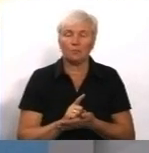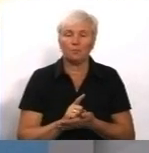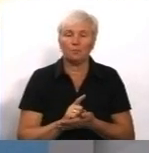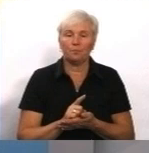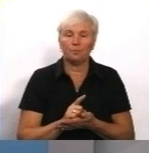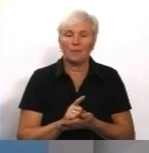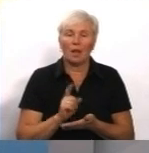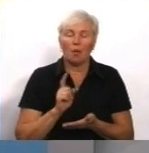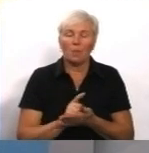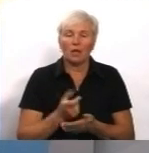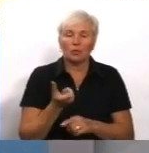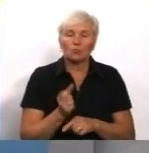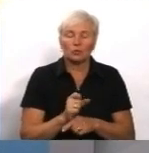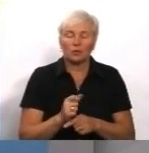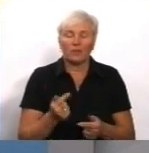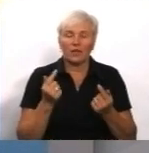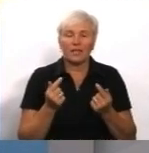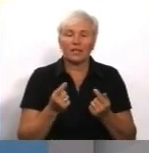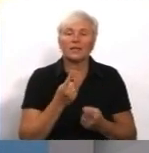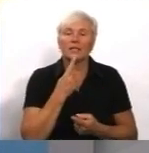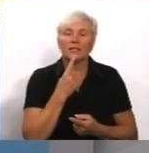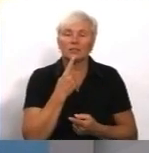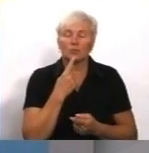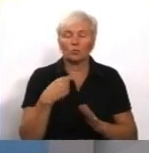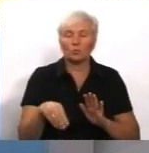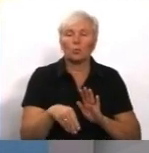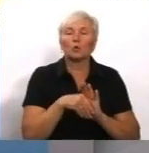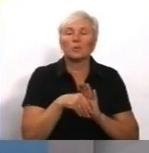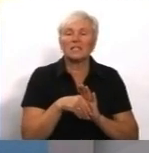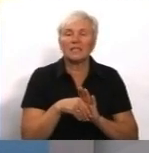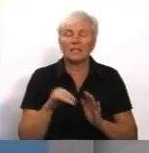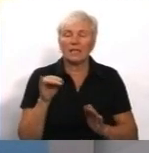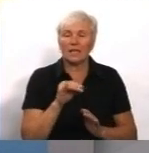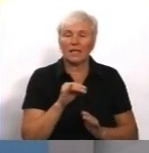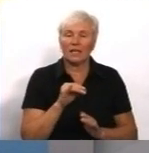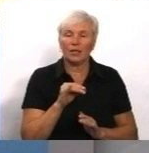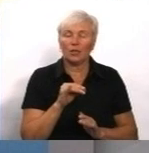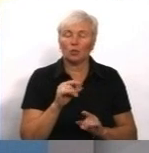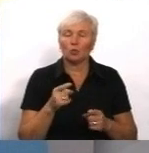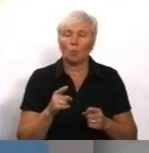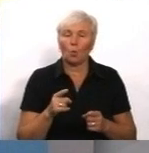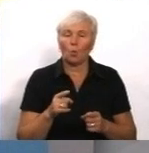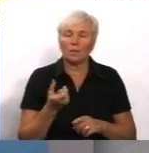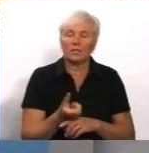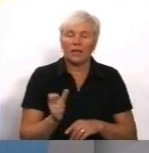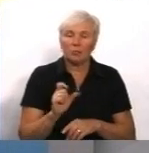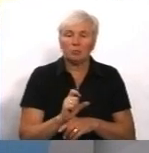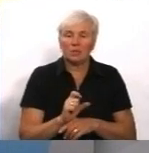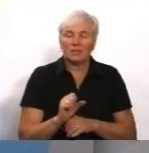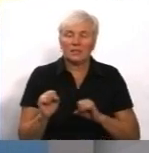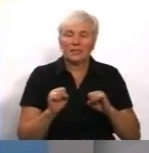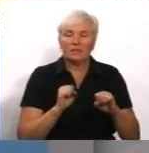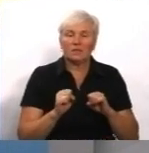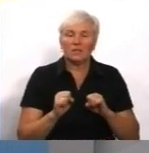мають дуже великі ризики корупційні, і тому найбільше керівництво